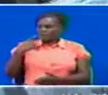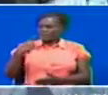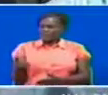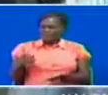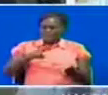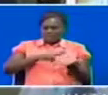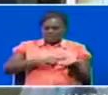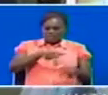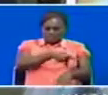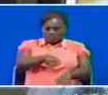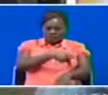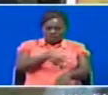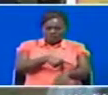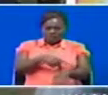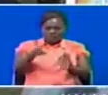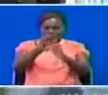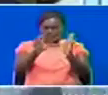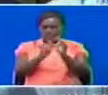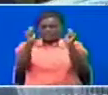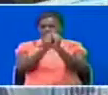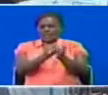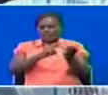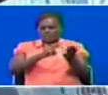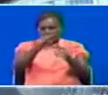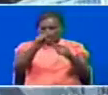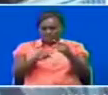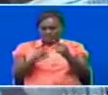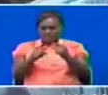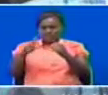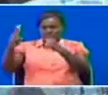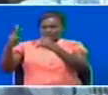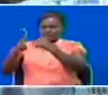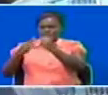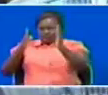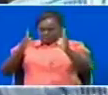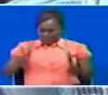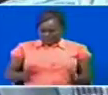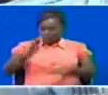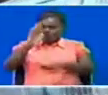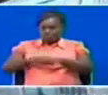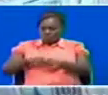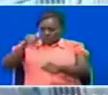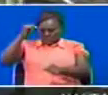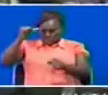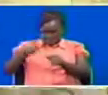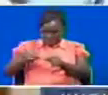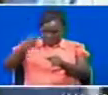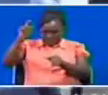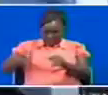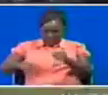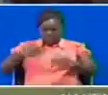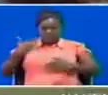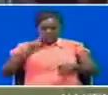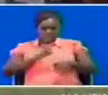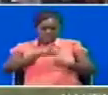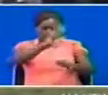Proverbs Midali 17 inasema mtu mzuri asima akumbukwe kwa matendo yake.